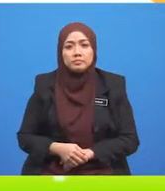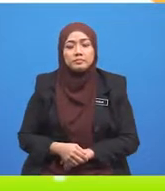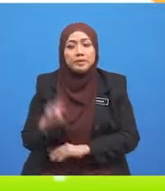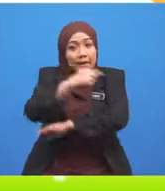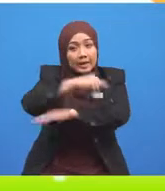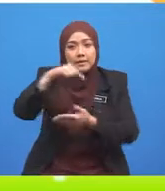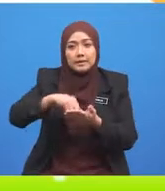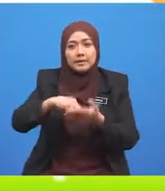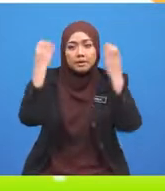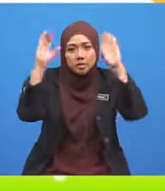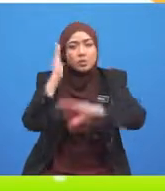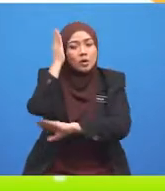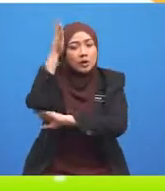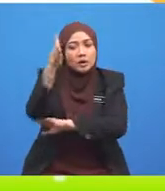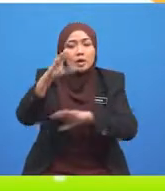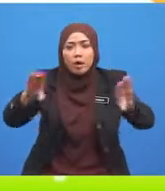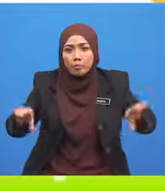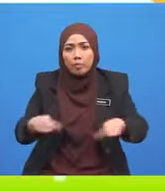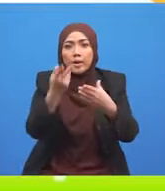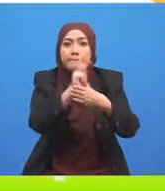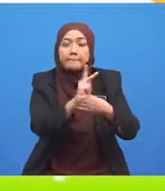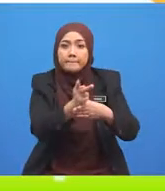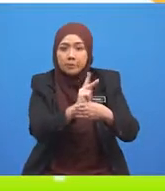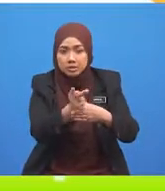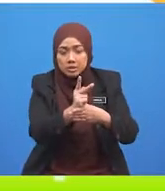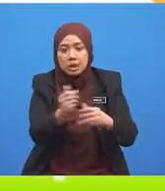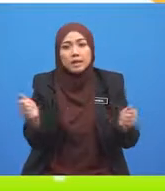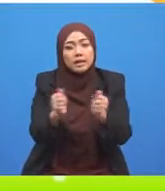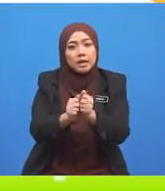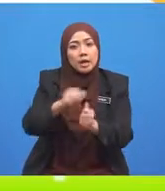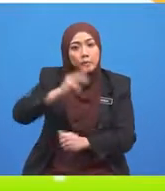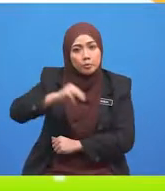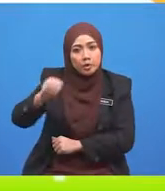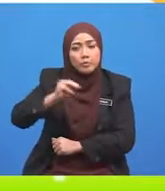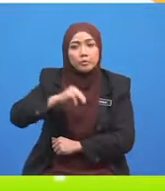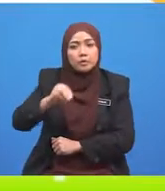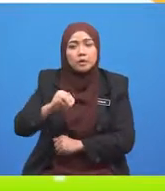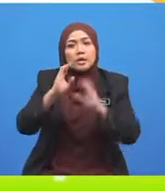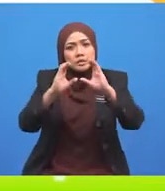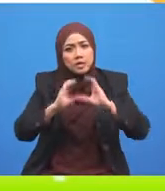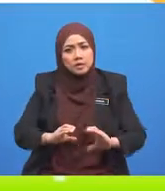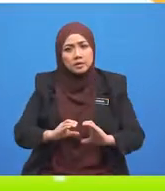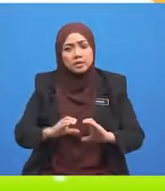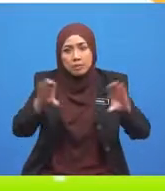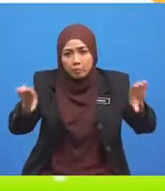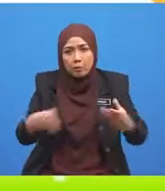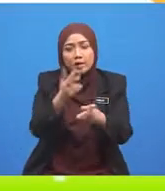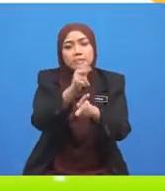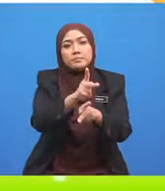Hari ini, cikgu akan membuat perkongsian dengan murid-murid cara membuat